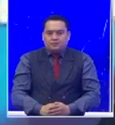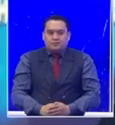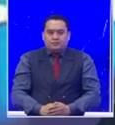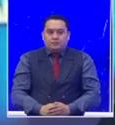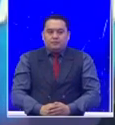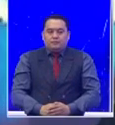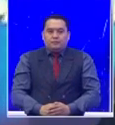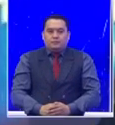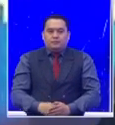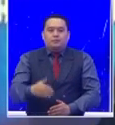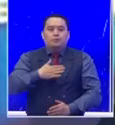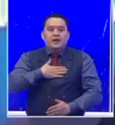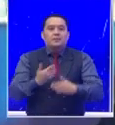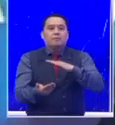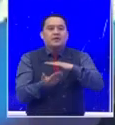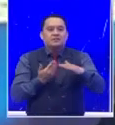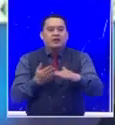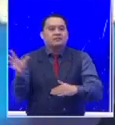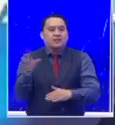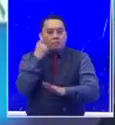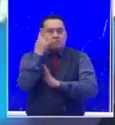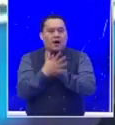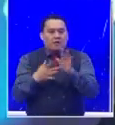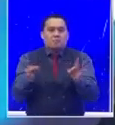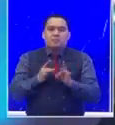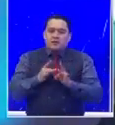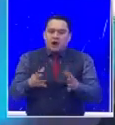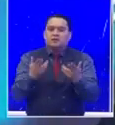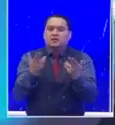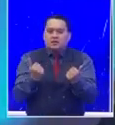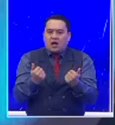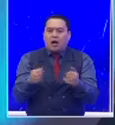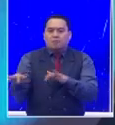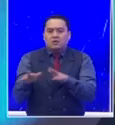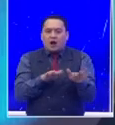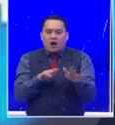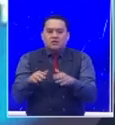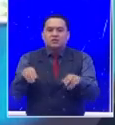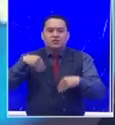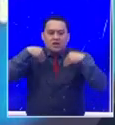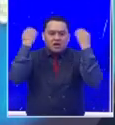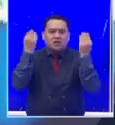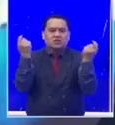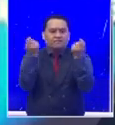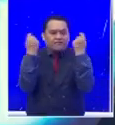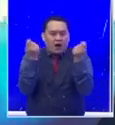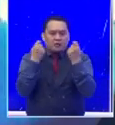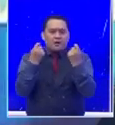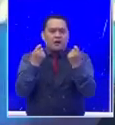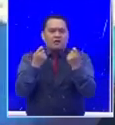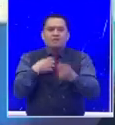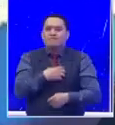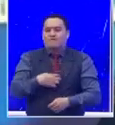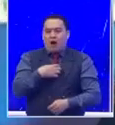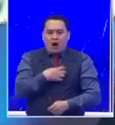Мы вообще призываем всех наших, я понятно, там праздники, да, мероприятия, дни рождения, свадьбы, очень